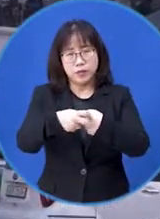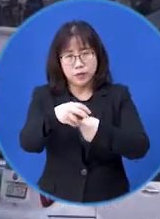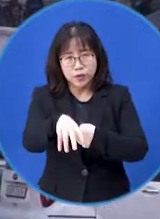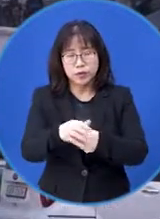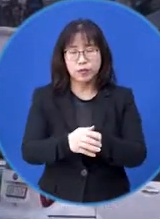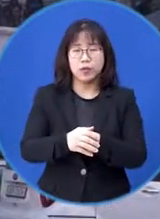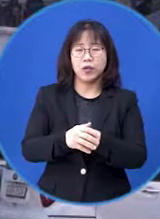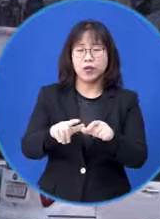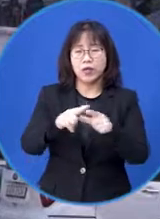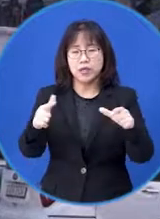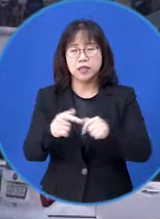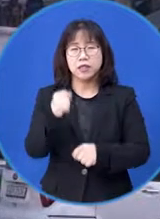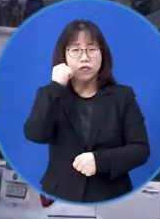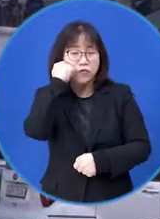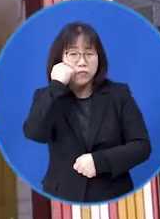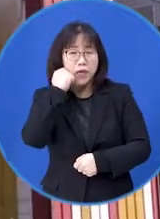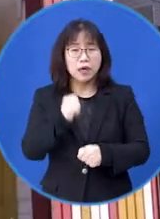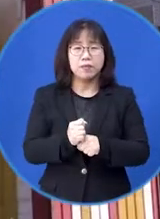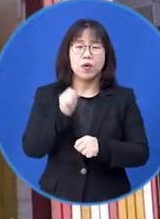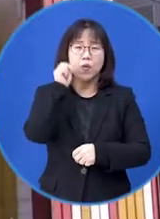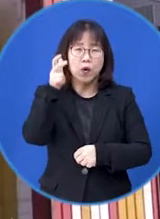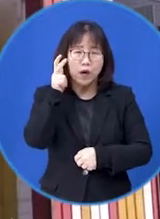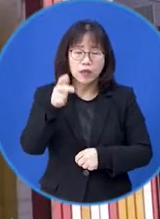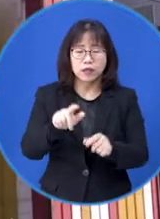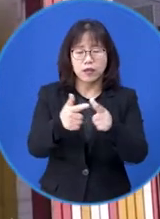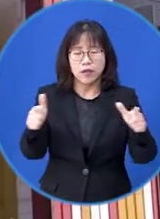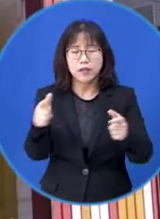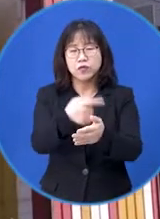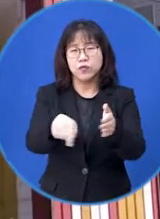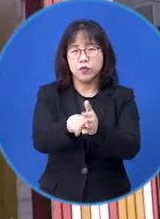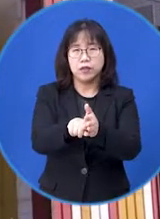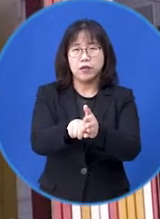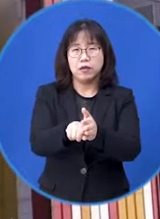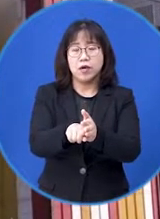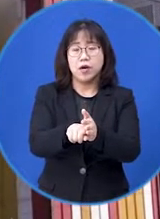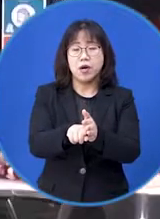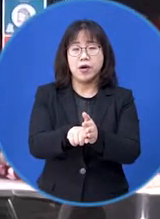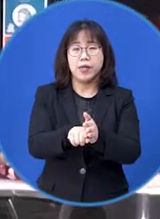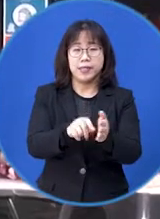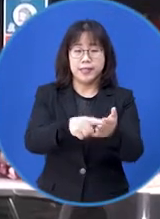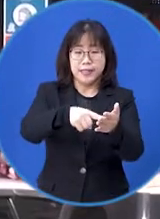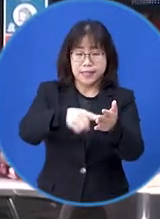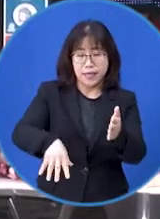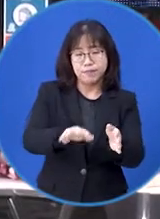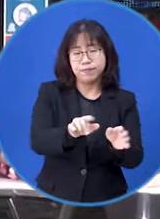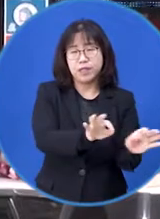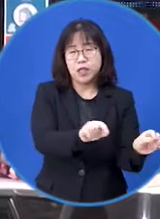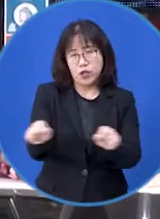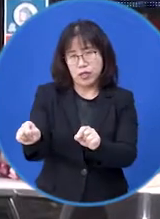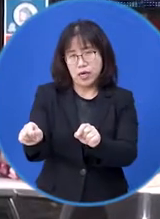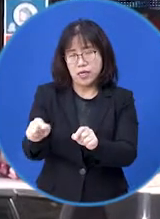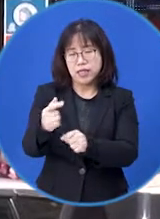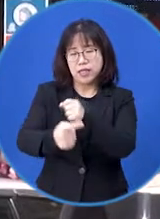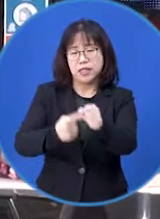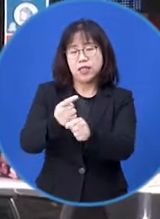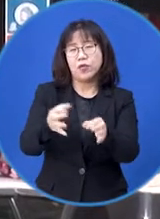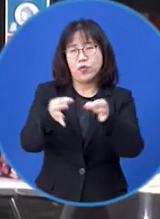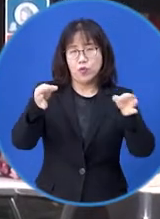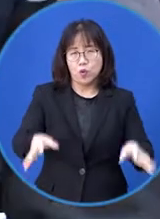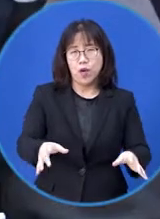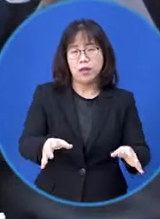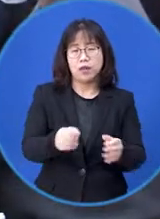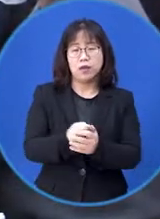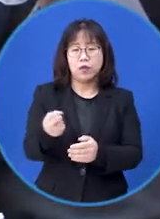유통, 숙박, 음식업 등이 대상이며 신고 납부 세목에 대한 납부 기한을 최대 1년의 범위 내에서